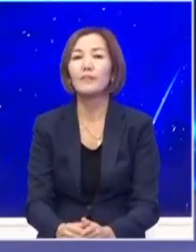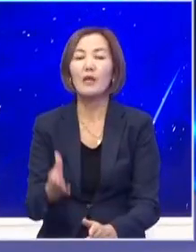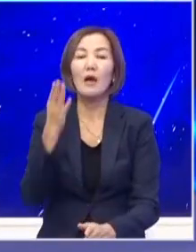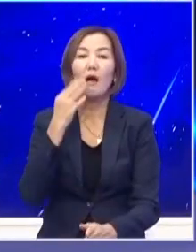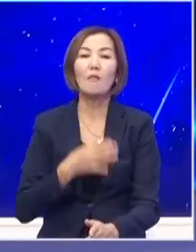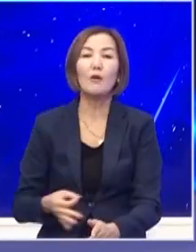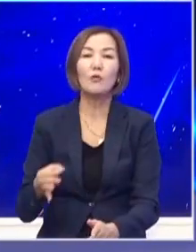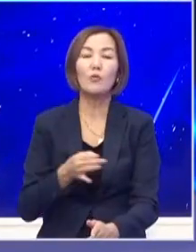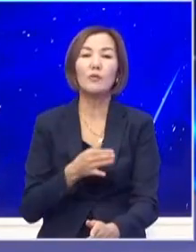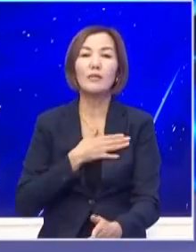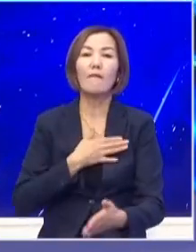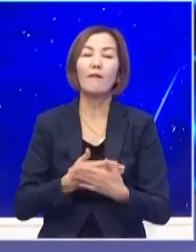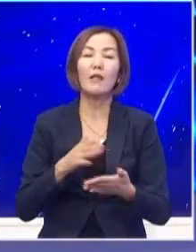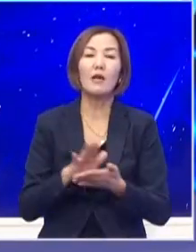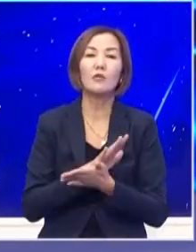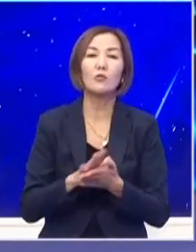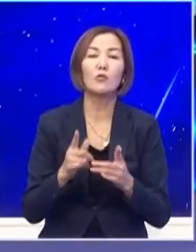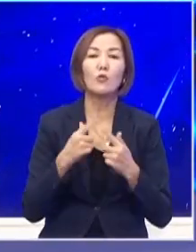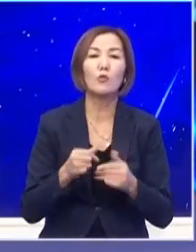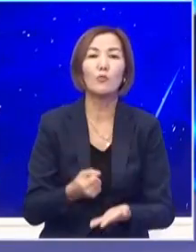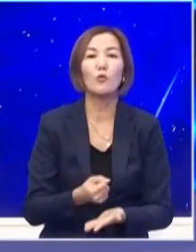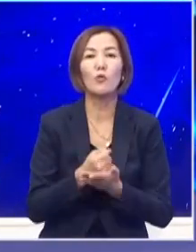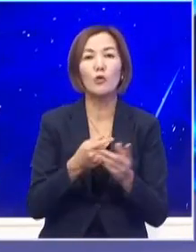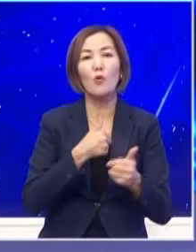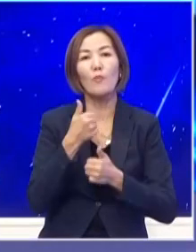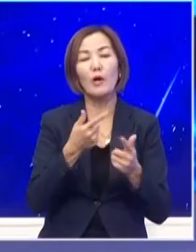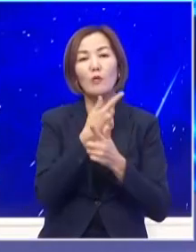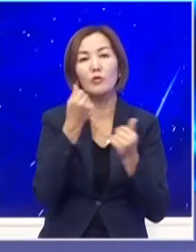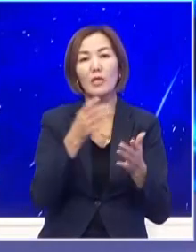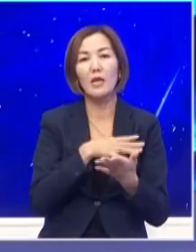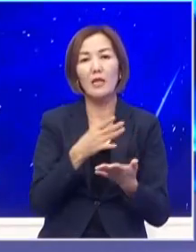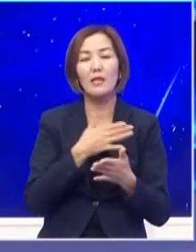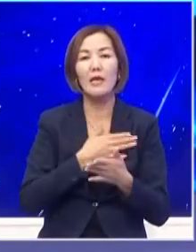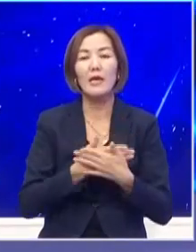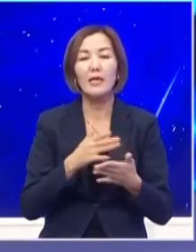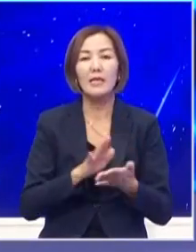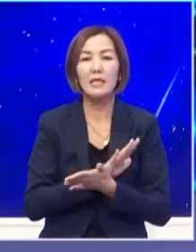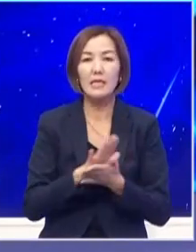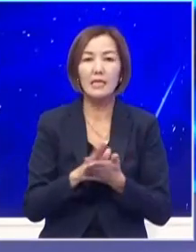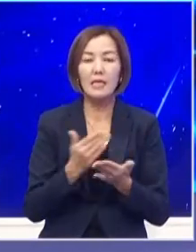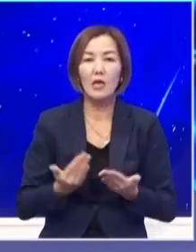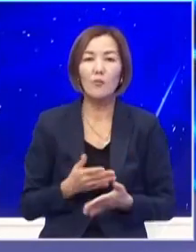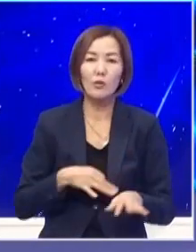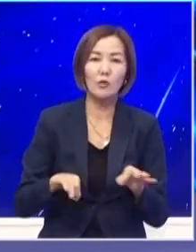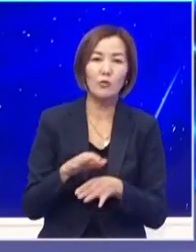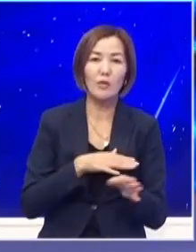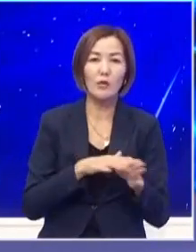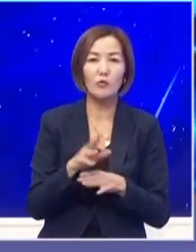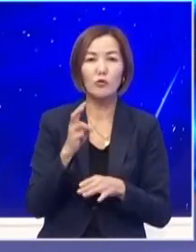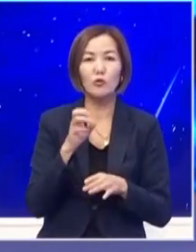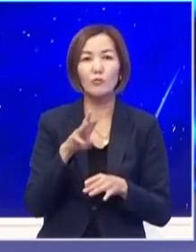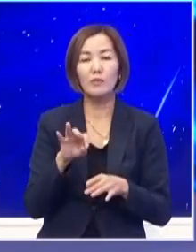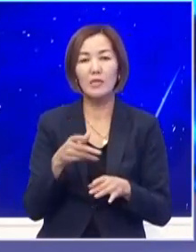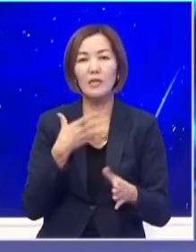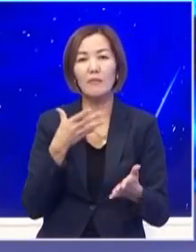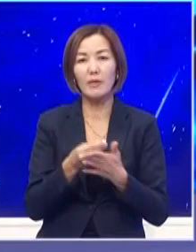Алматы облысында волонтерлік ұйымдарды қолдау үшін байқау жарияланады. Аясында еріктілердің әлеуметтік жобаларын жүзеге асыруға 300 мың теңгеден